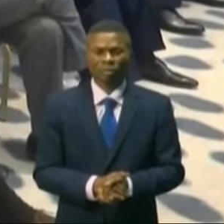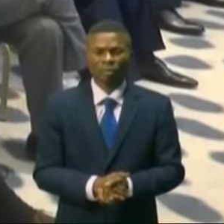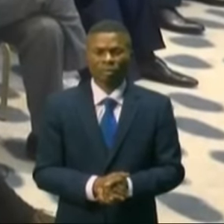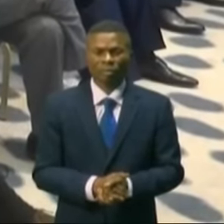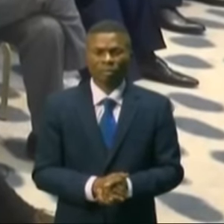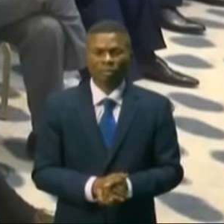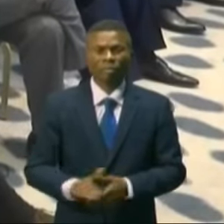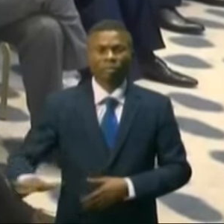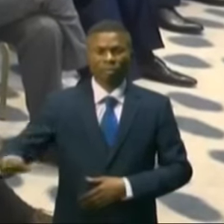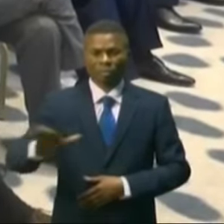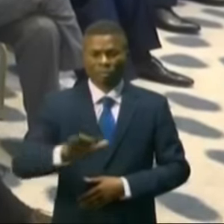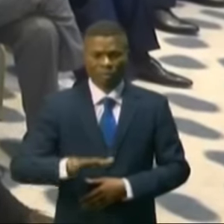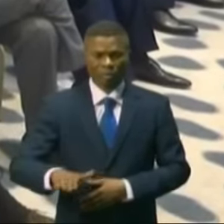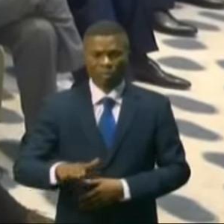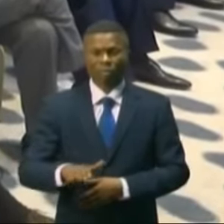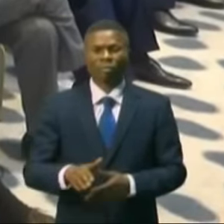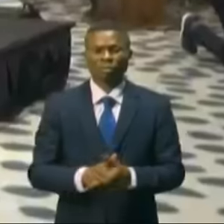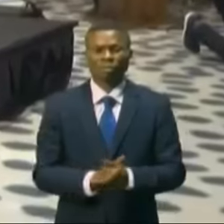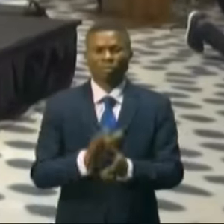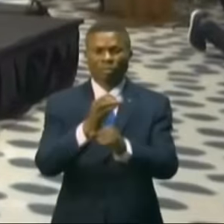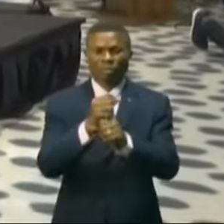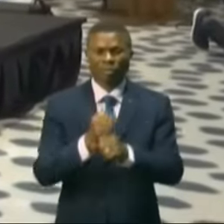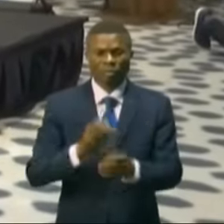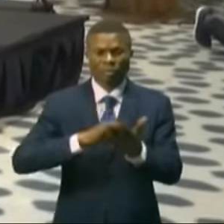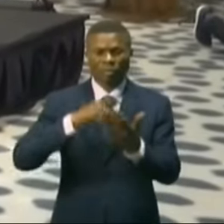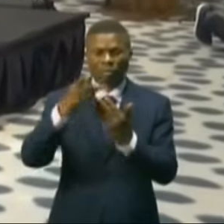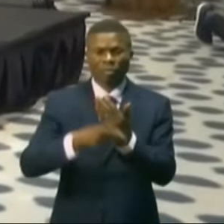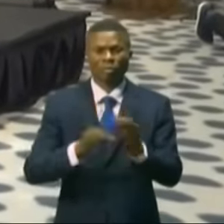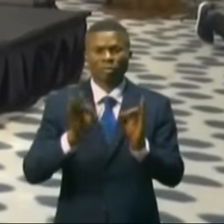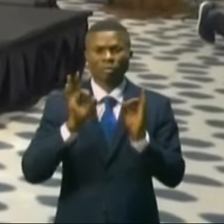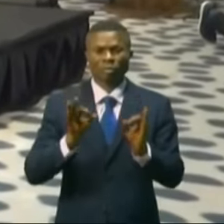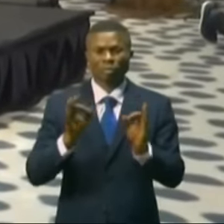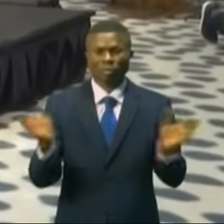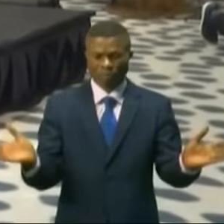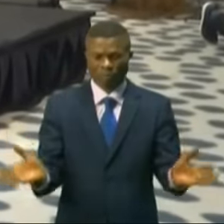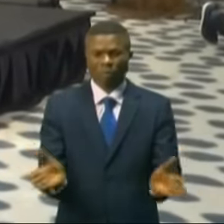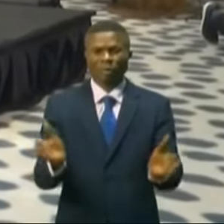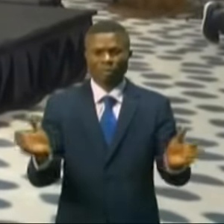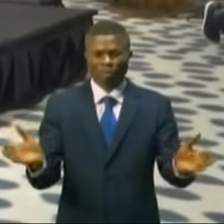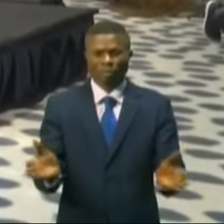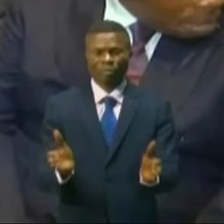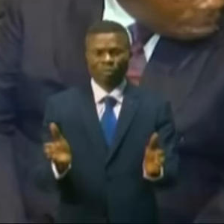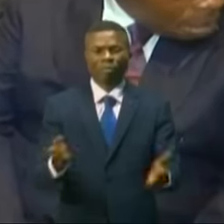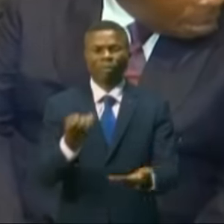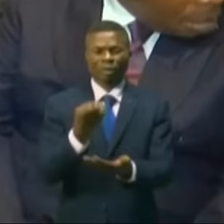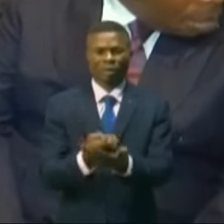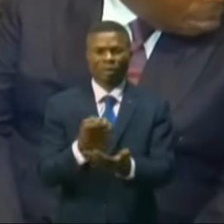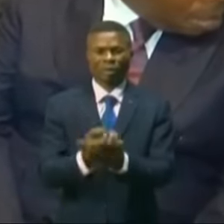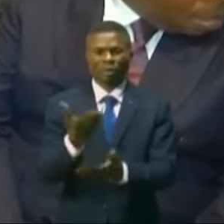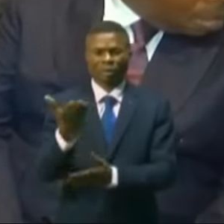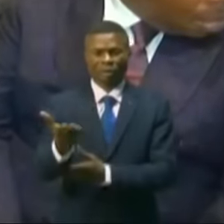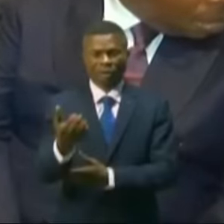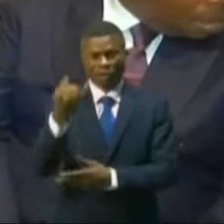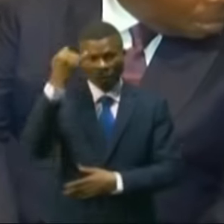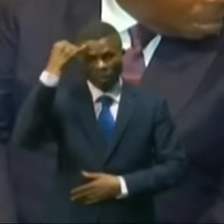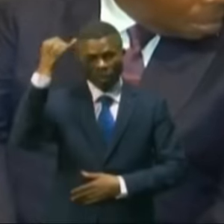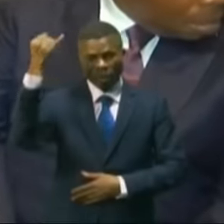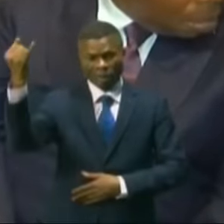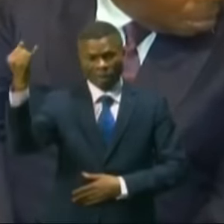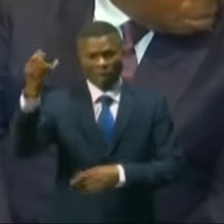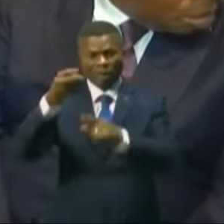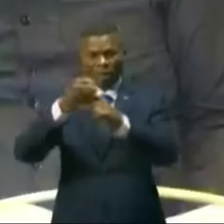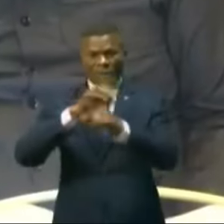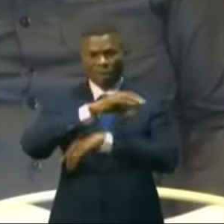Les pays fragiles bénéficient d'un nouveau programme pour renforcer leurs économies. L'initiative est du